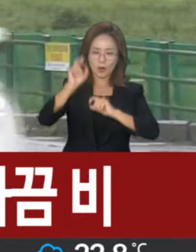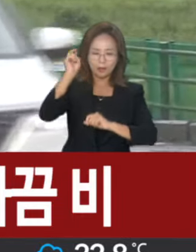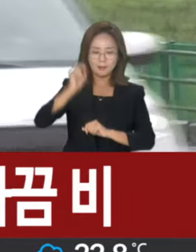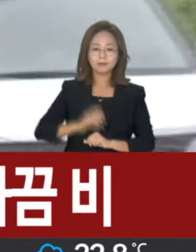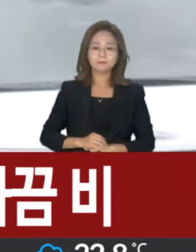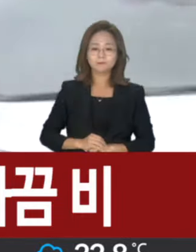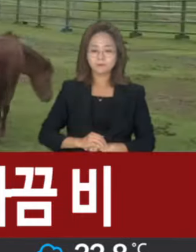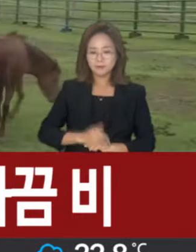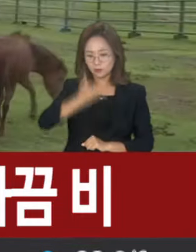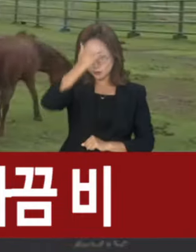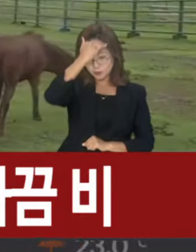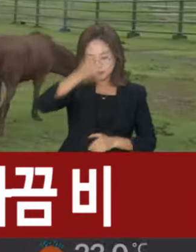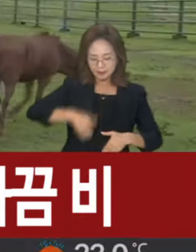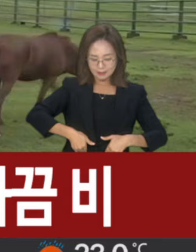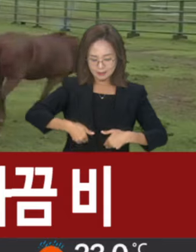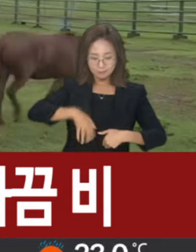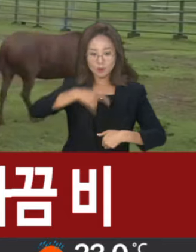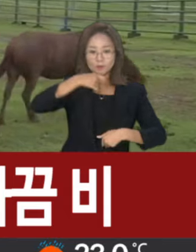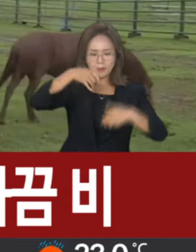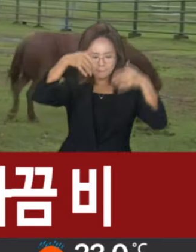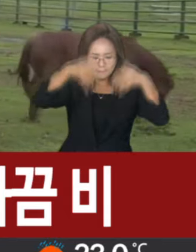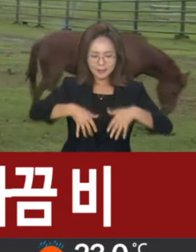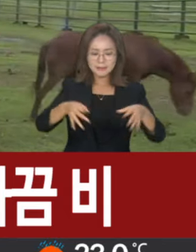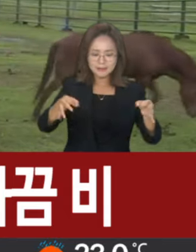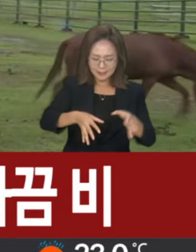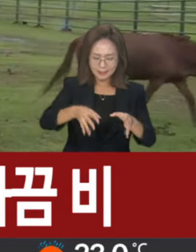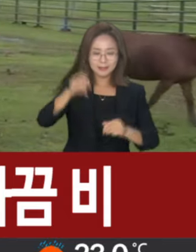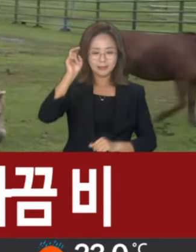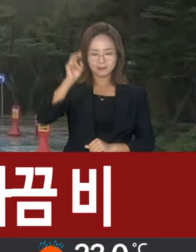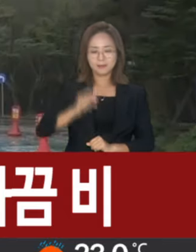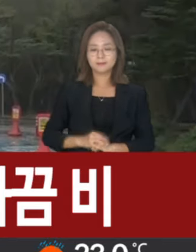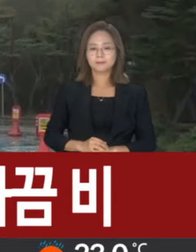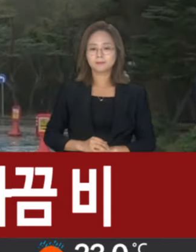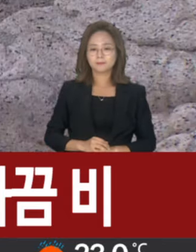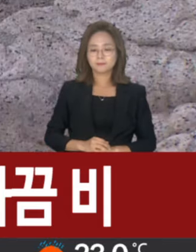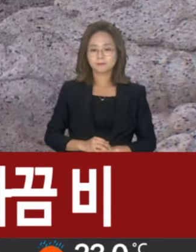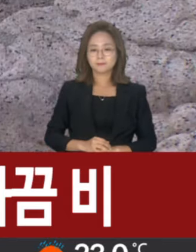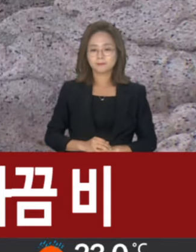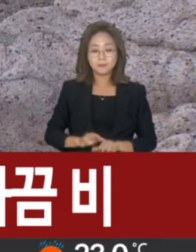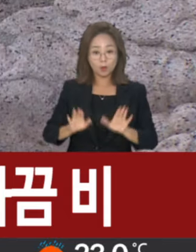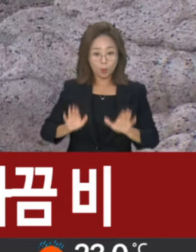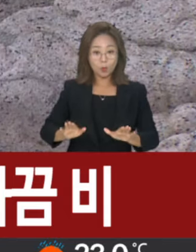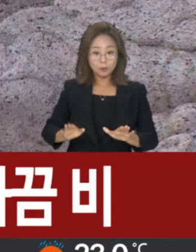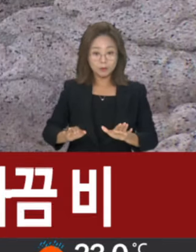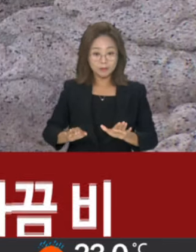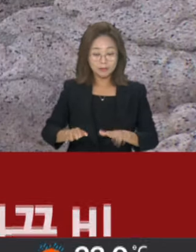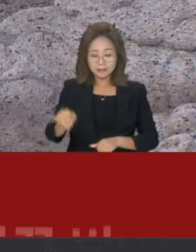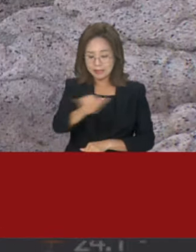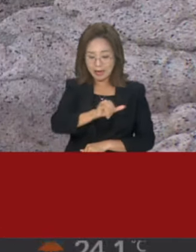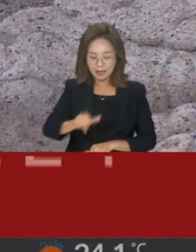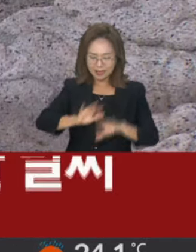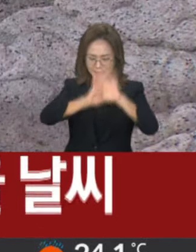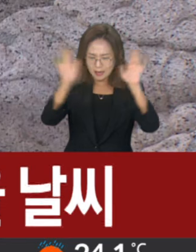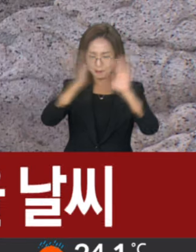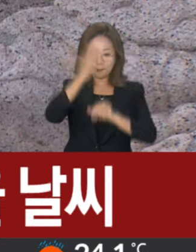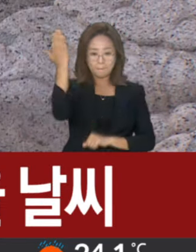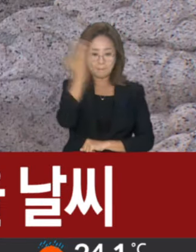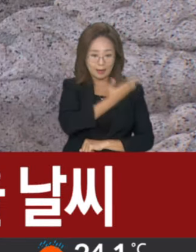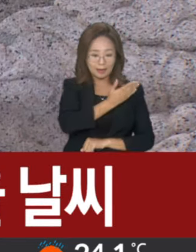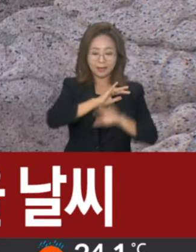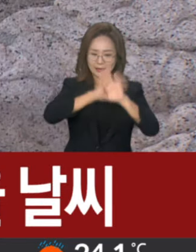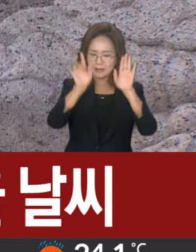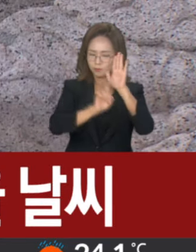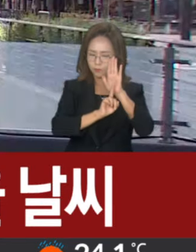내리겠습니다. 충청과 남부지방엔 오늘 기습적인 소나기가 지나겠습니다. 오늘 내륙은 점차 맑은 하늘이 드러나겠고